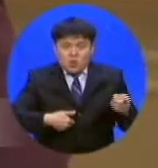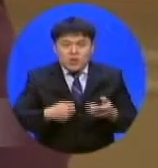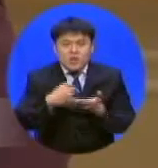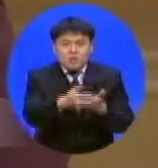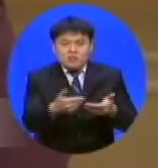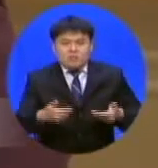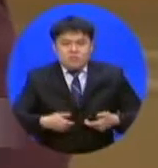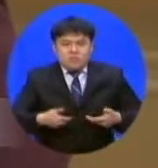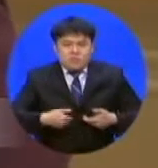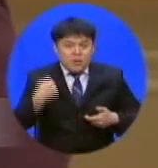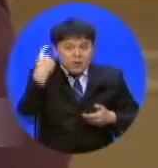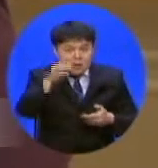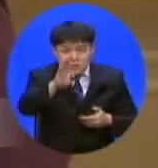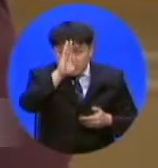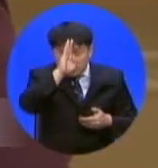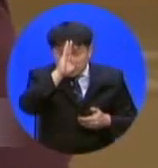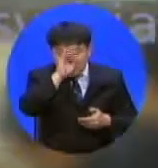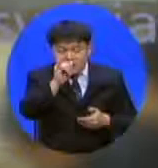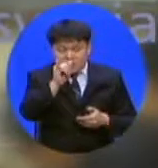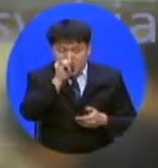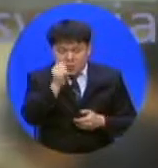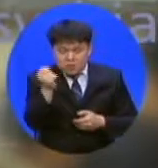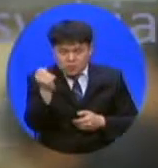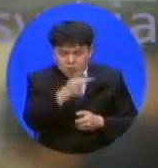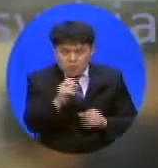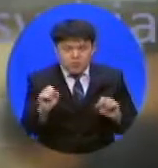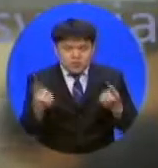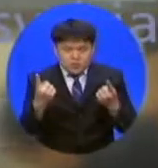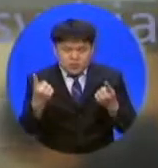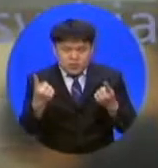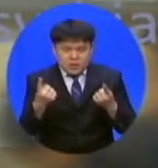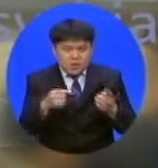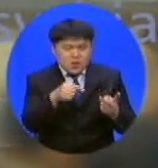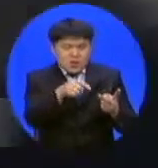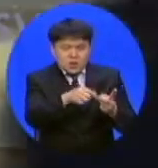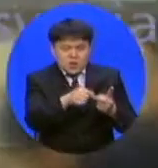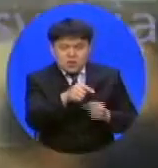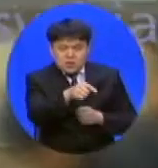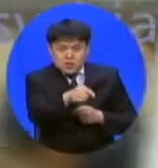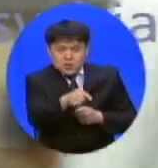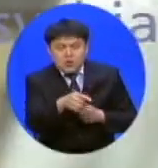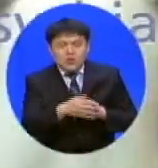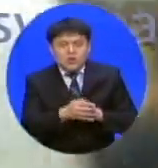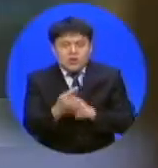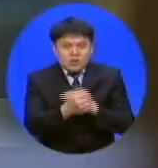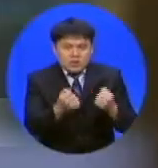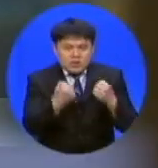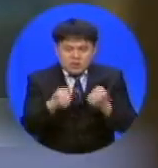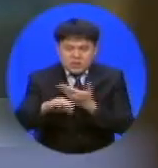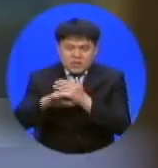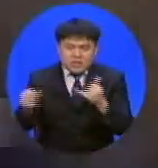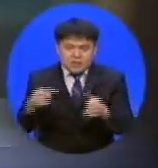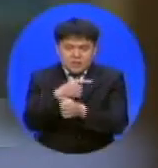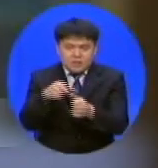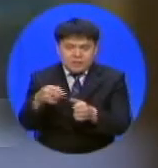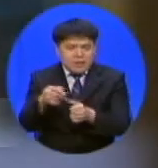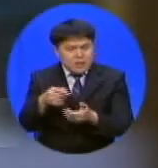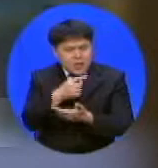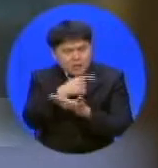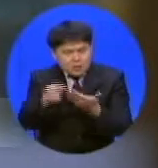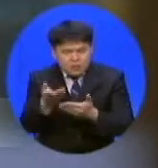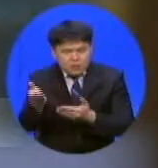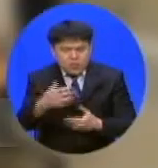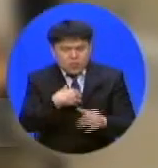필요한 정신 질환이 있으면서 이와 동시에 환자 자신의 건강 또는 안전이나 이 타인의 해를 끼칠 위험이